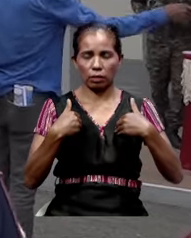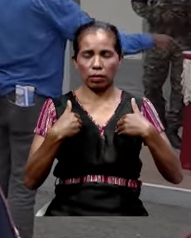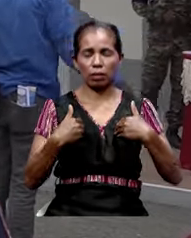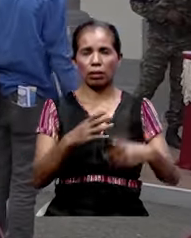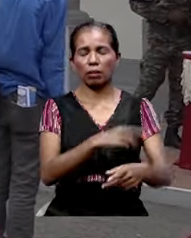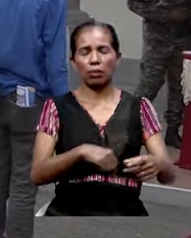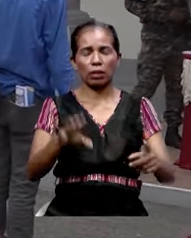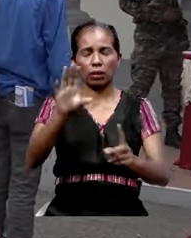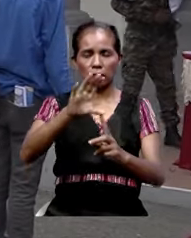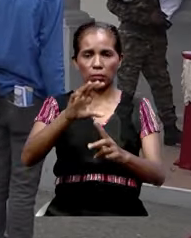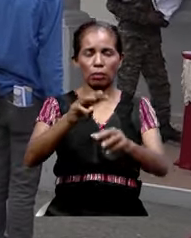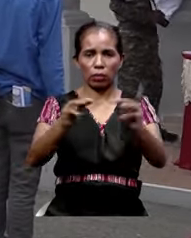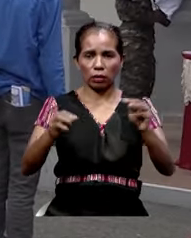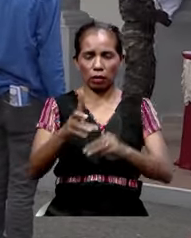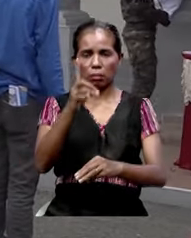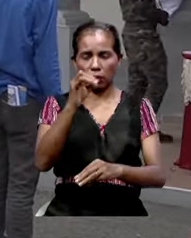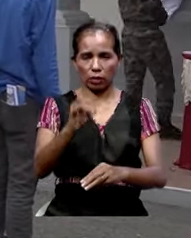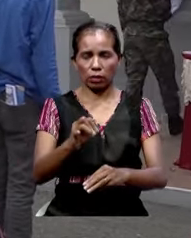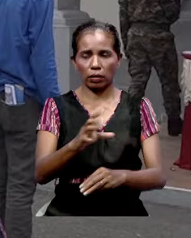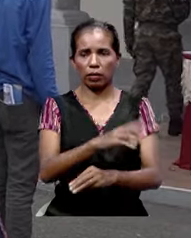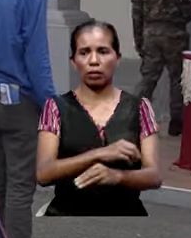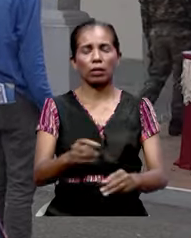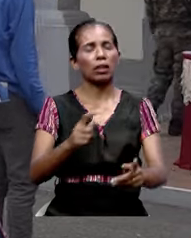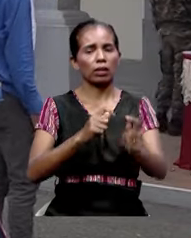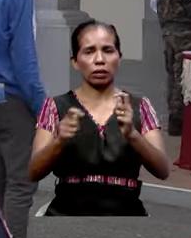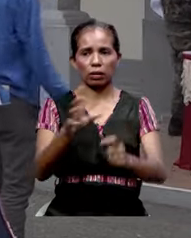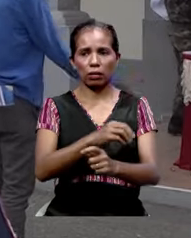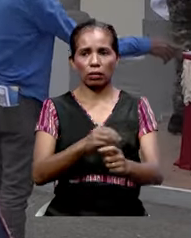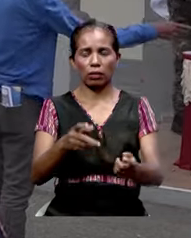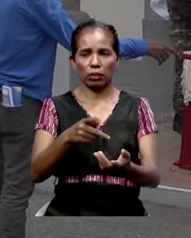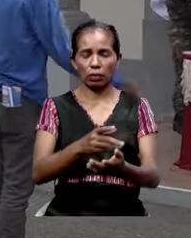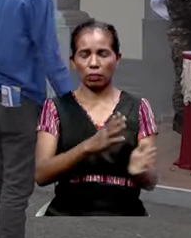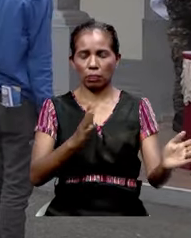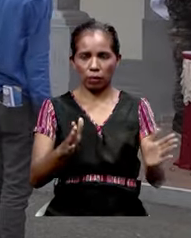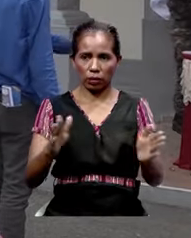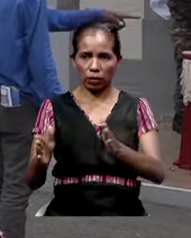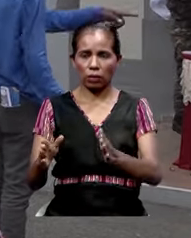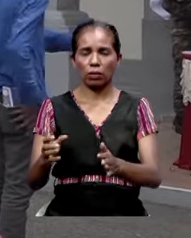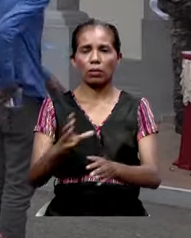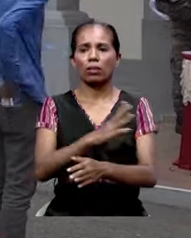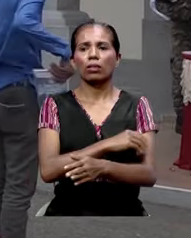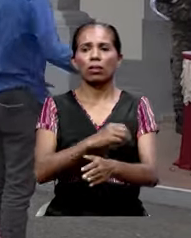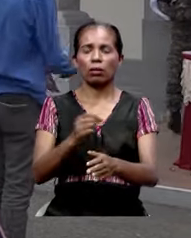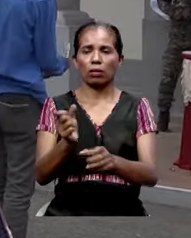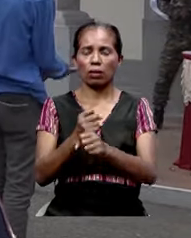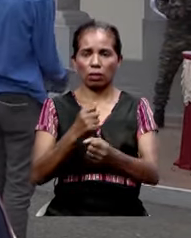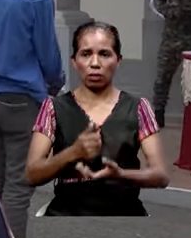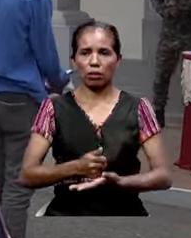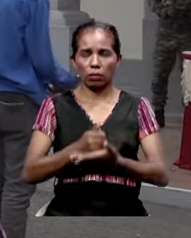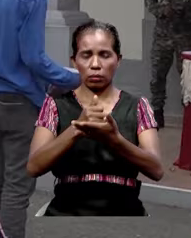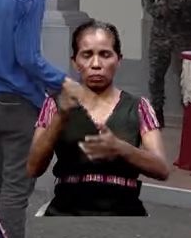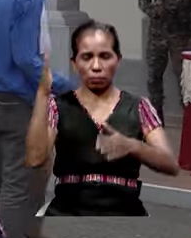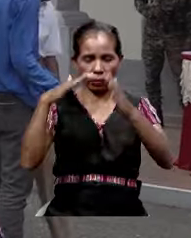komando man munisipu dili iya seksan transitu polisi udah harus prosesu no halo tenemin dua